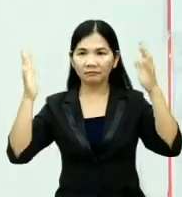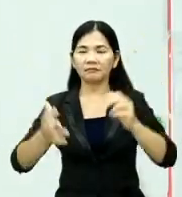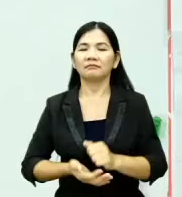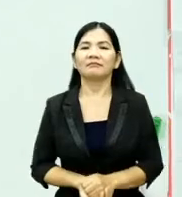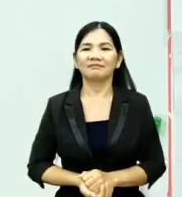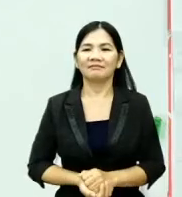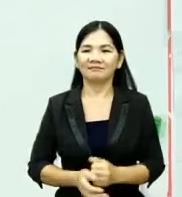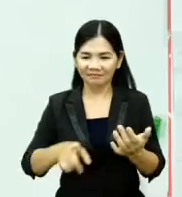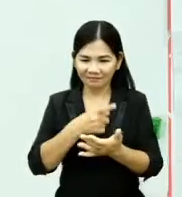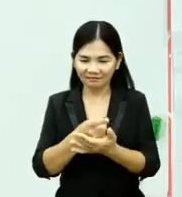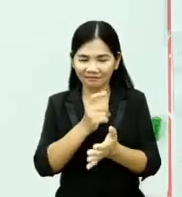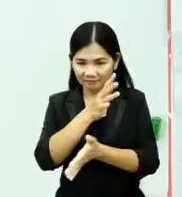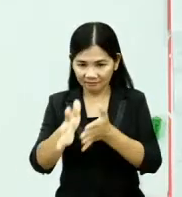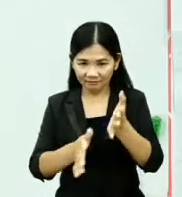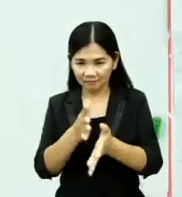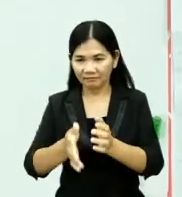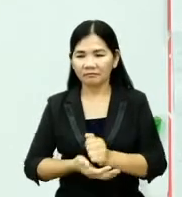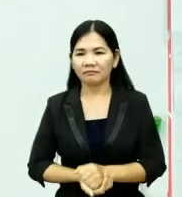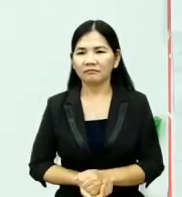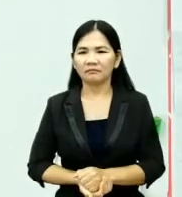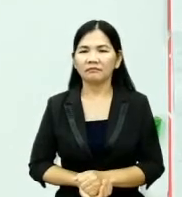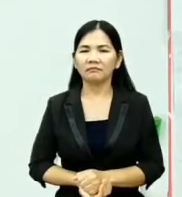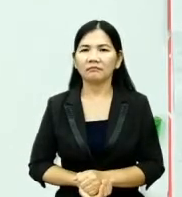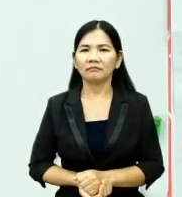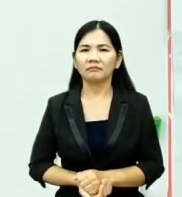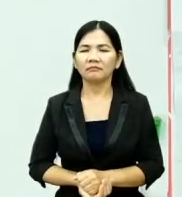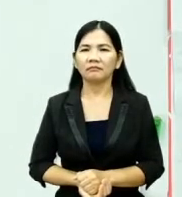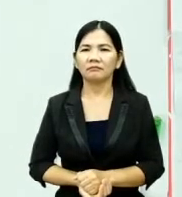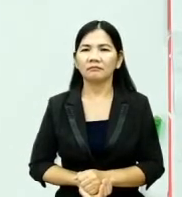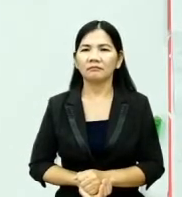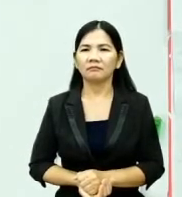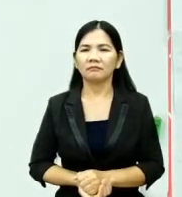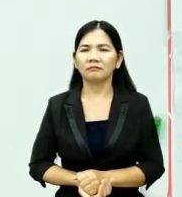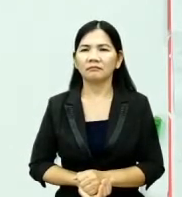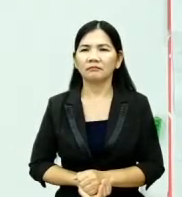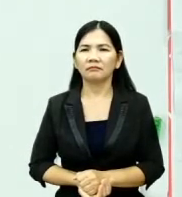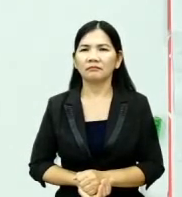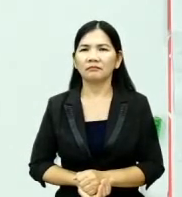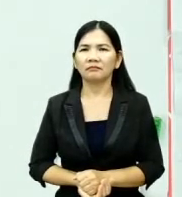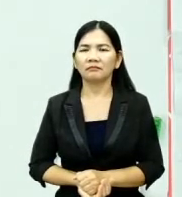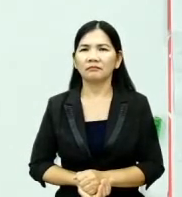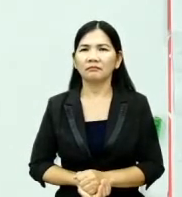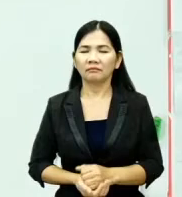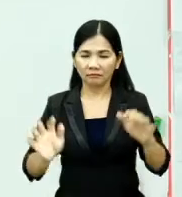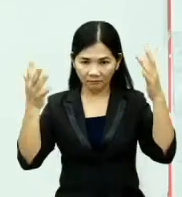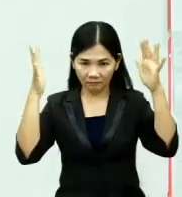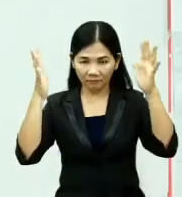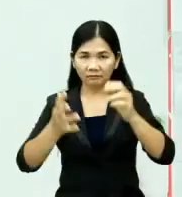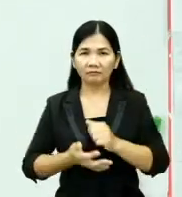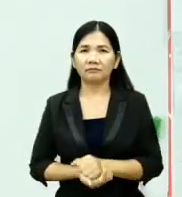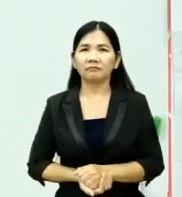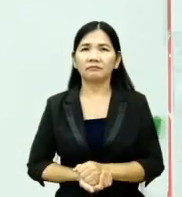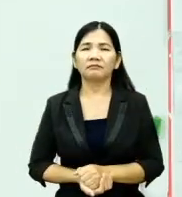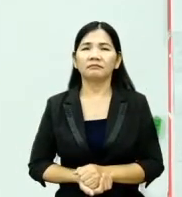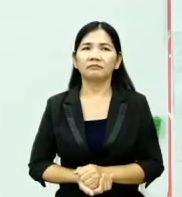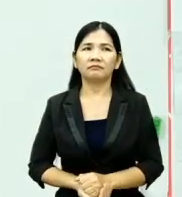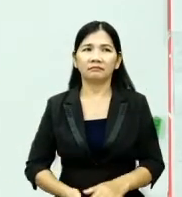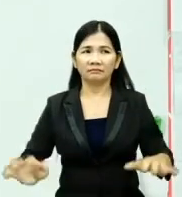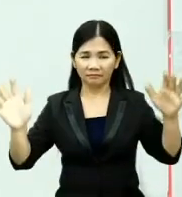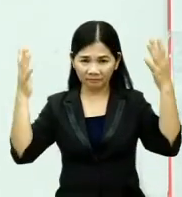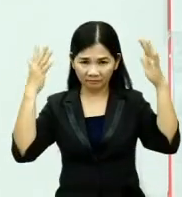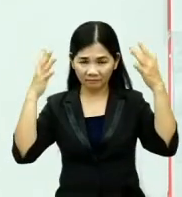bán chưa rung ăn cho mùi nè cừu từng ở kia chà ai lên đi chà con tiện đầy muối chà con tẹo